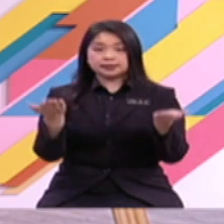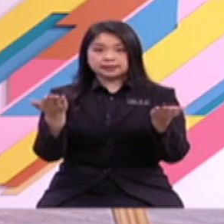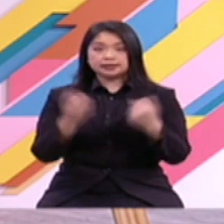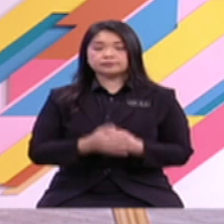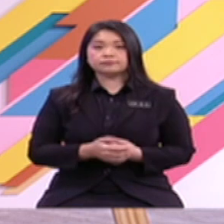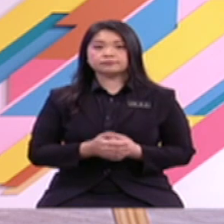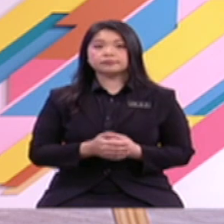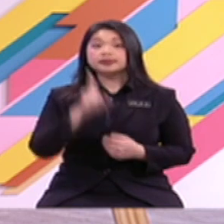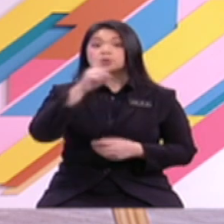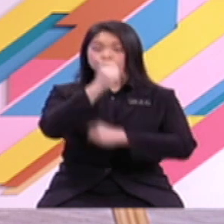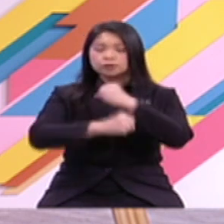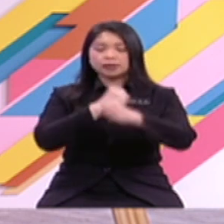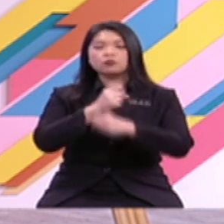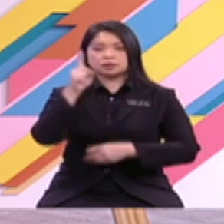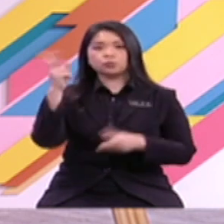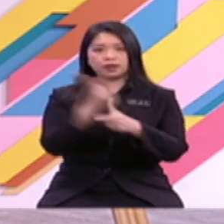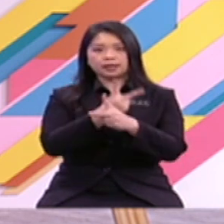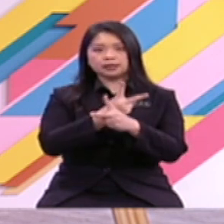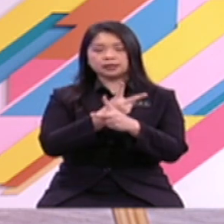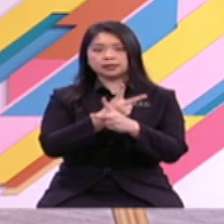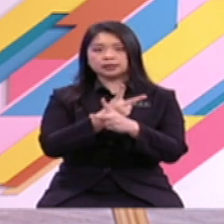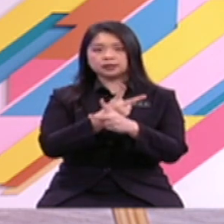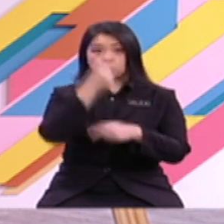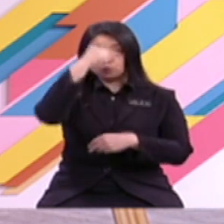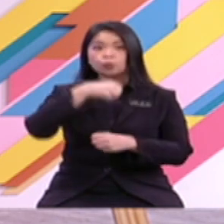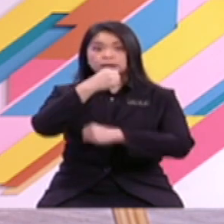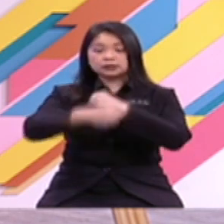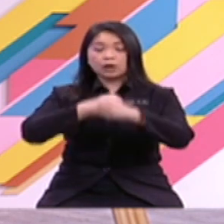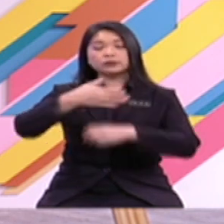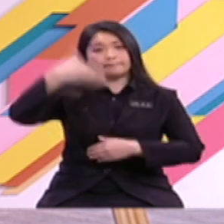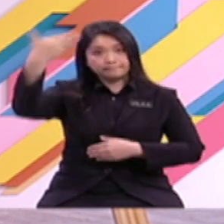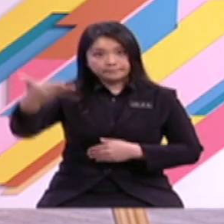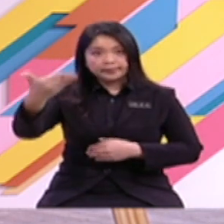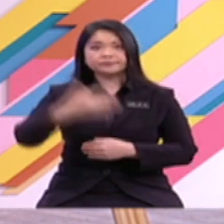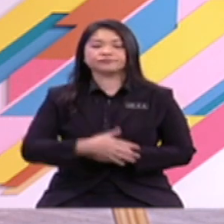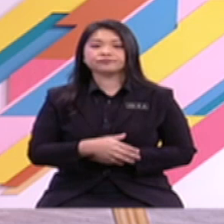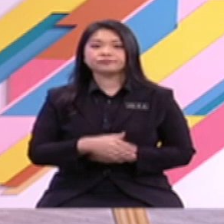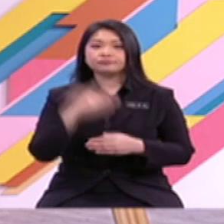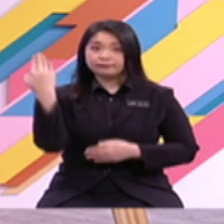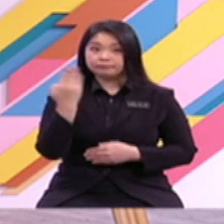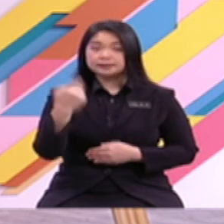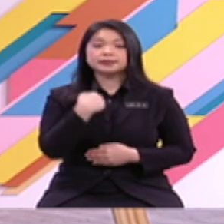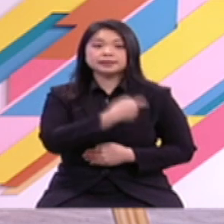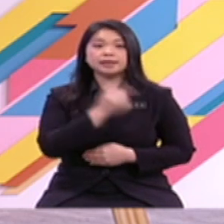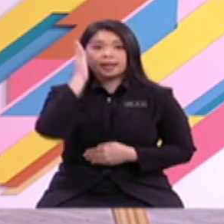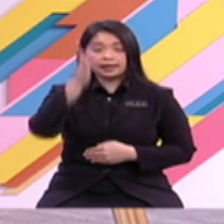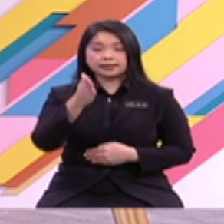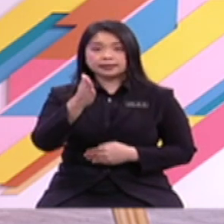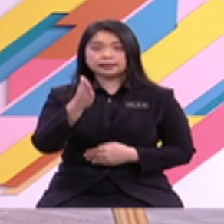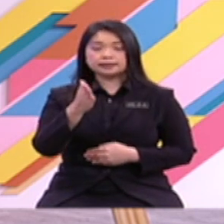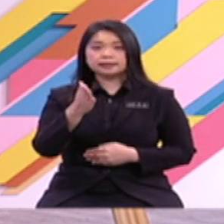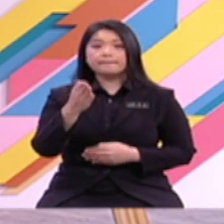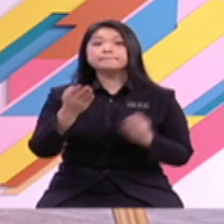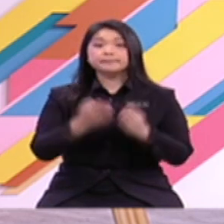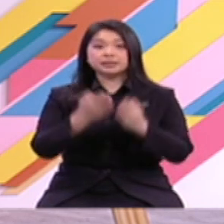sekali setahun setahun sekali tentu untuk taunya ke datang untuk tahun keluarganya ke datang Biasanya kita akan membentang pada